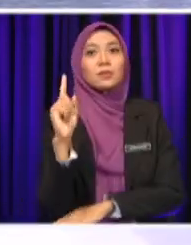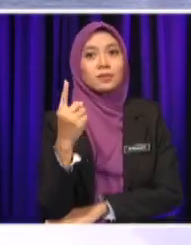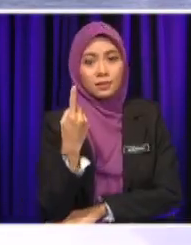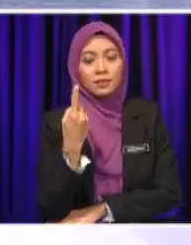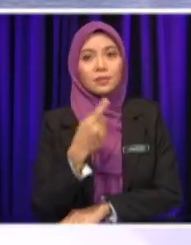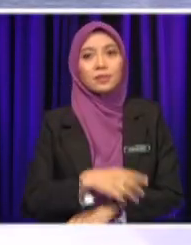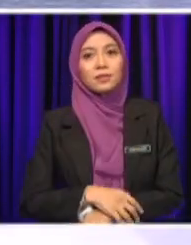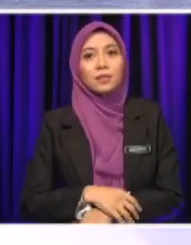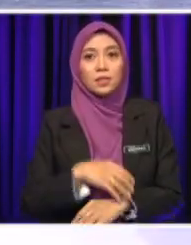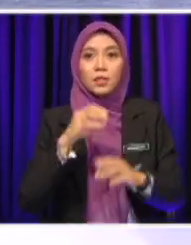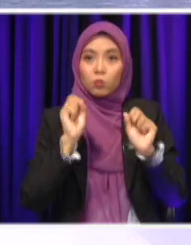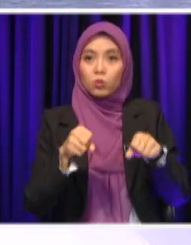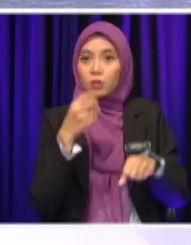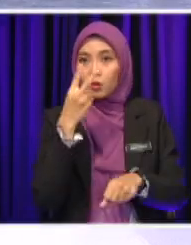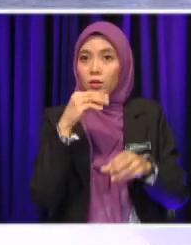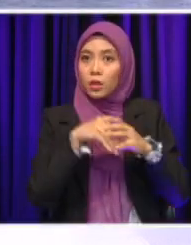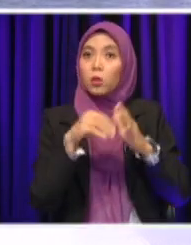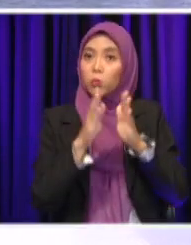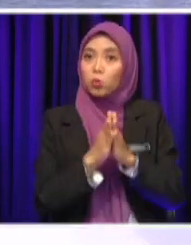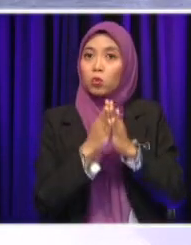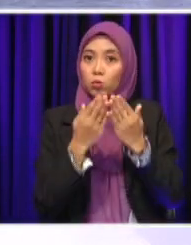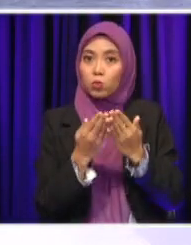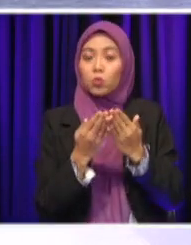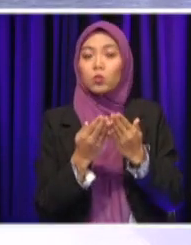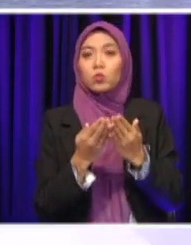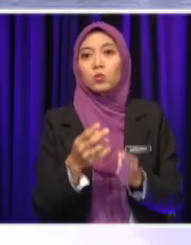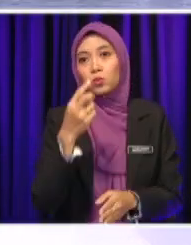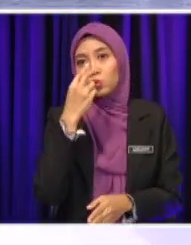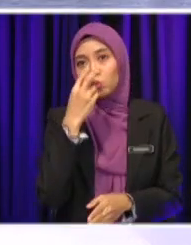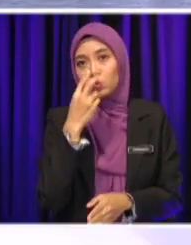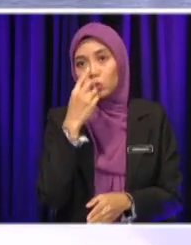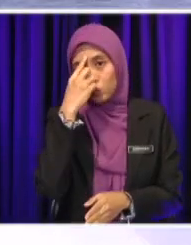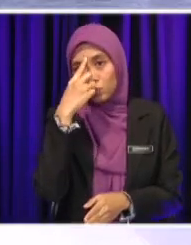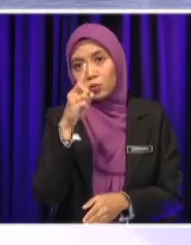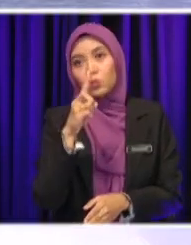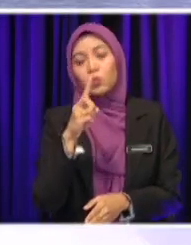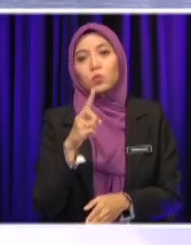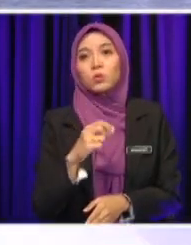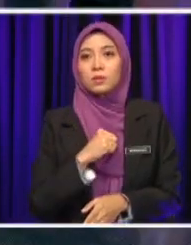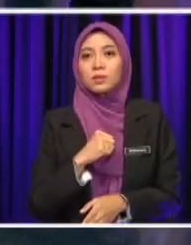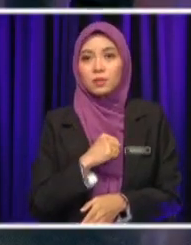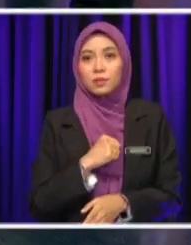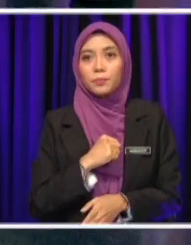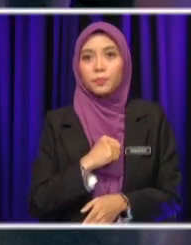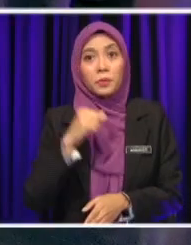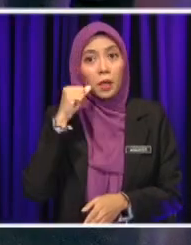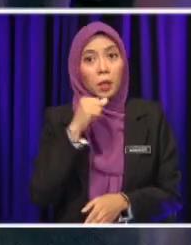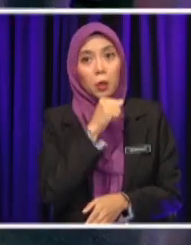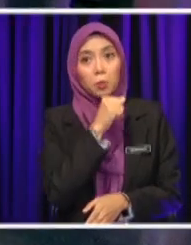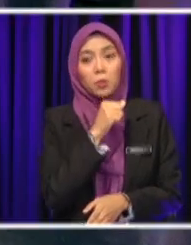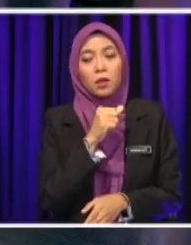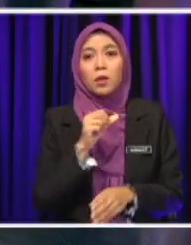contoh, dalam buku pun menunjukkan projek inilah. Jadi nanti Aiman kena design satu projek yang lebih-lebih kurang lah